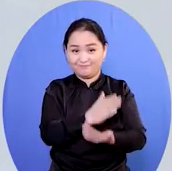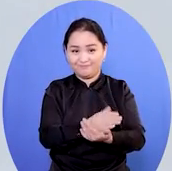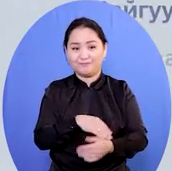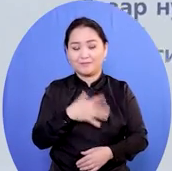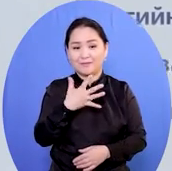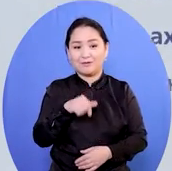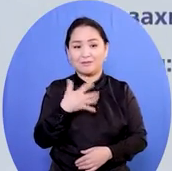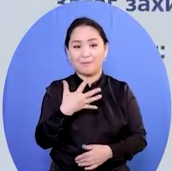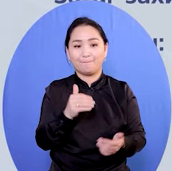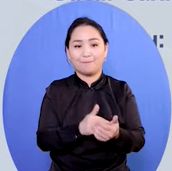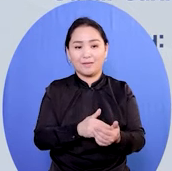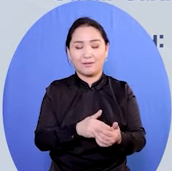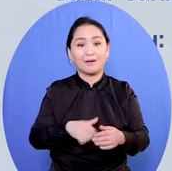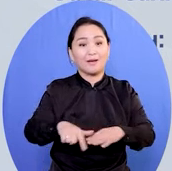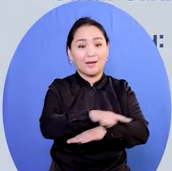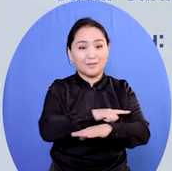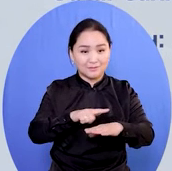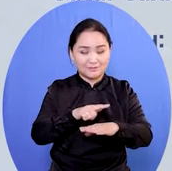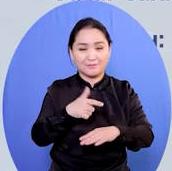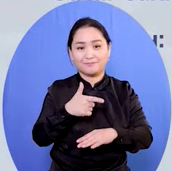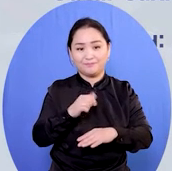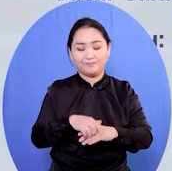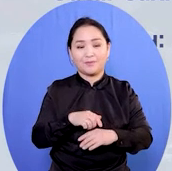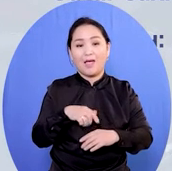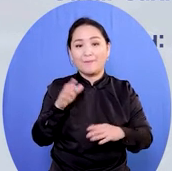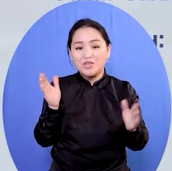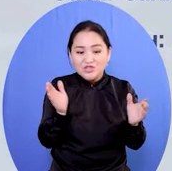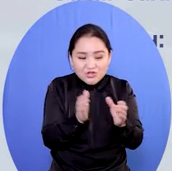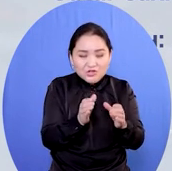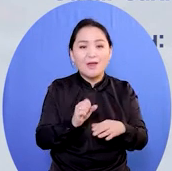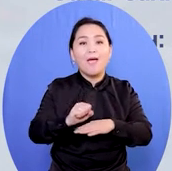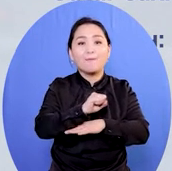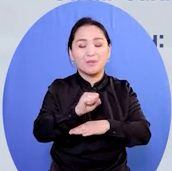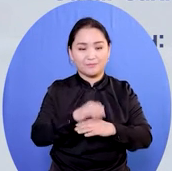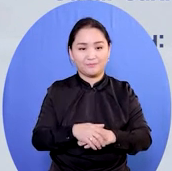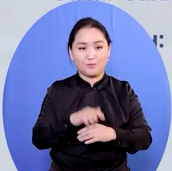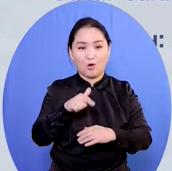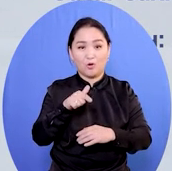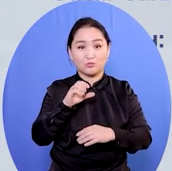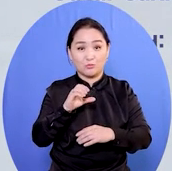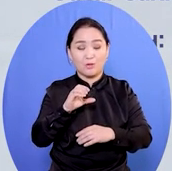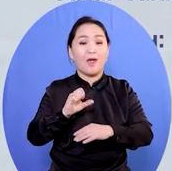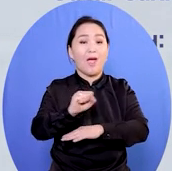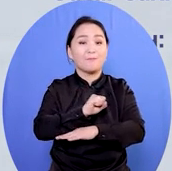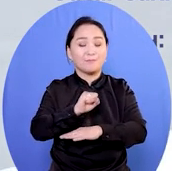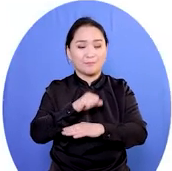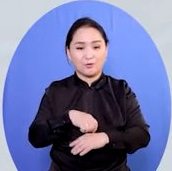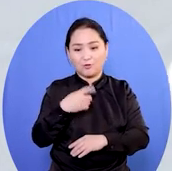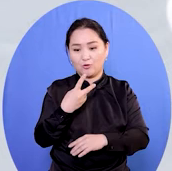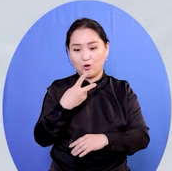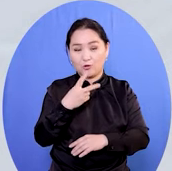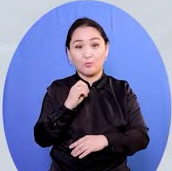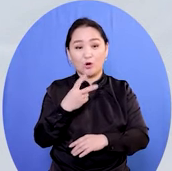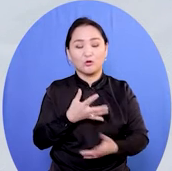байна. 5,500 км хавтгай дөрвөлжин нутаг дэвсгэртэй хамгийн жижиг аймаг юм. Говьсүмбэр аймгийн хүн амын тоо 2020